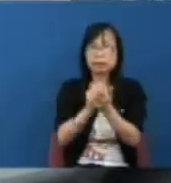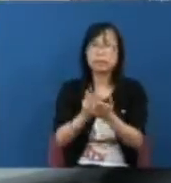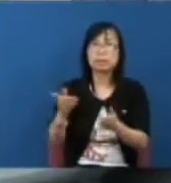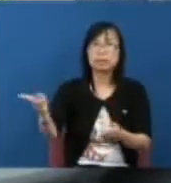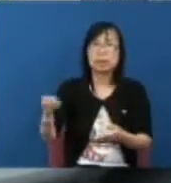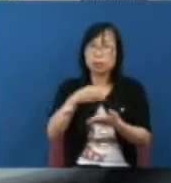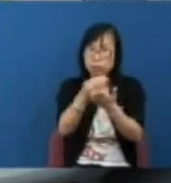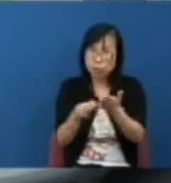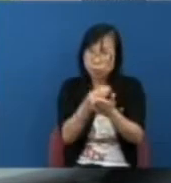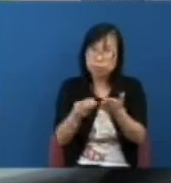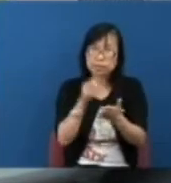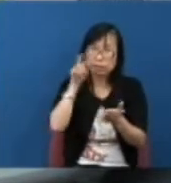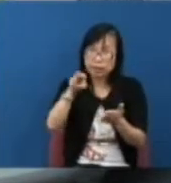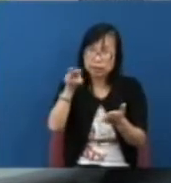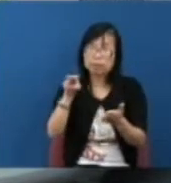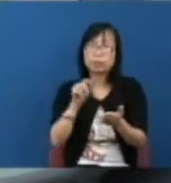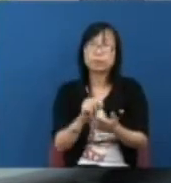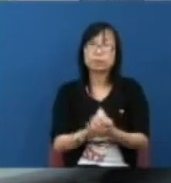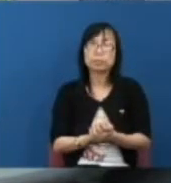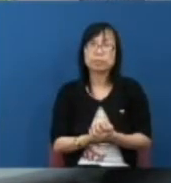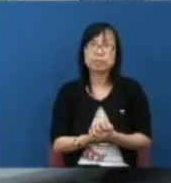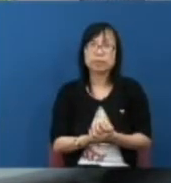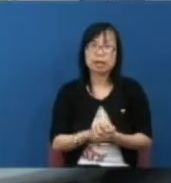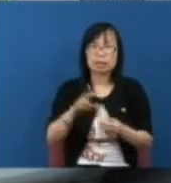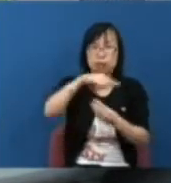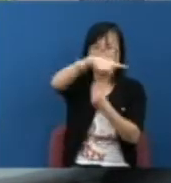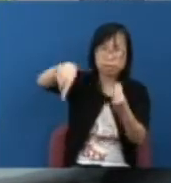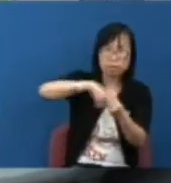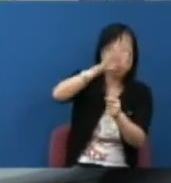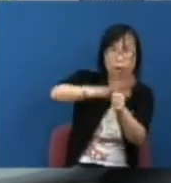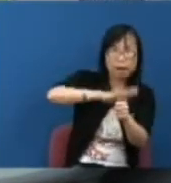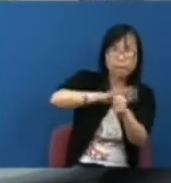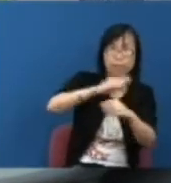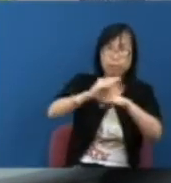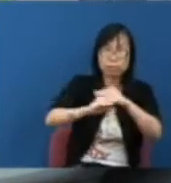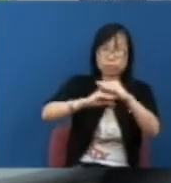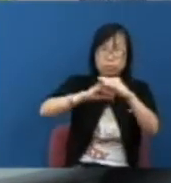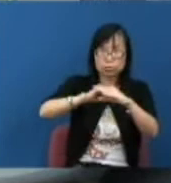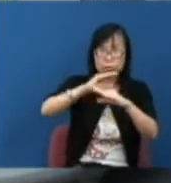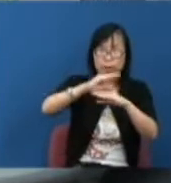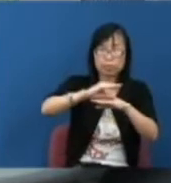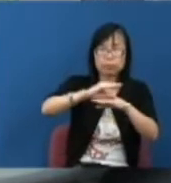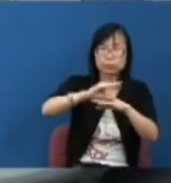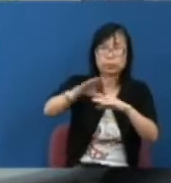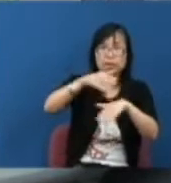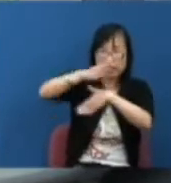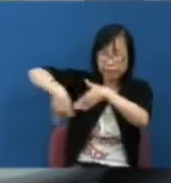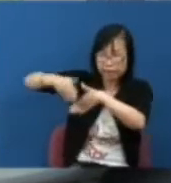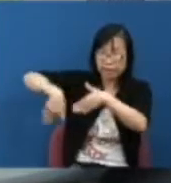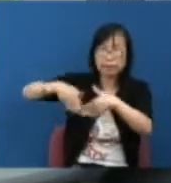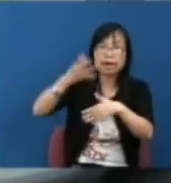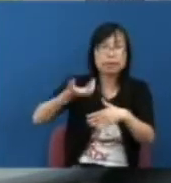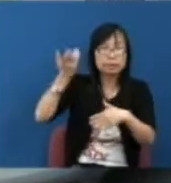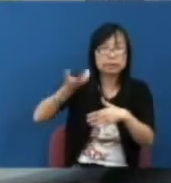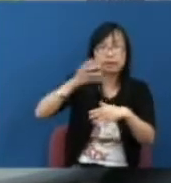如圖裏面你睇到咧，嗱呢啲就係係咪都係屬於環保磚啫？其中一類係 啦，嗰啲隔熱磚 啊。係啦係啦，咁如果擺到一